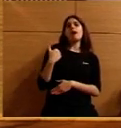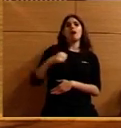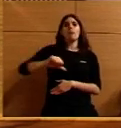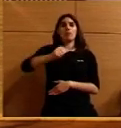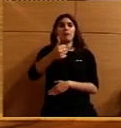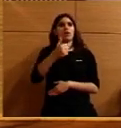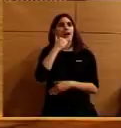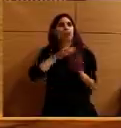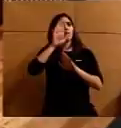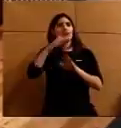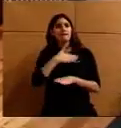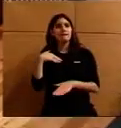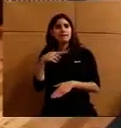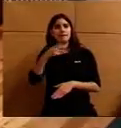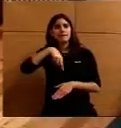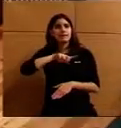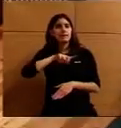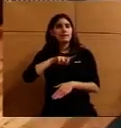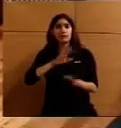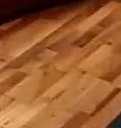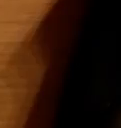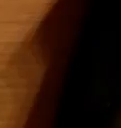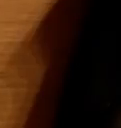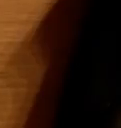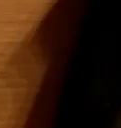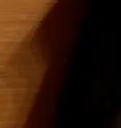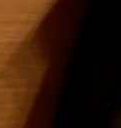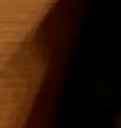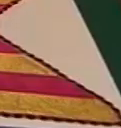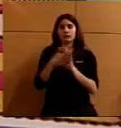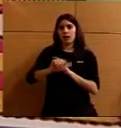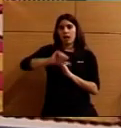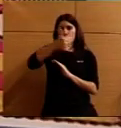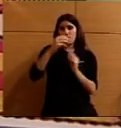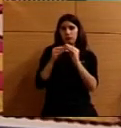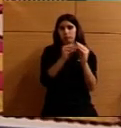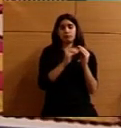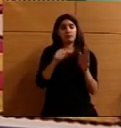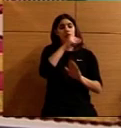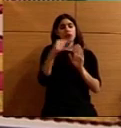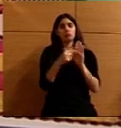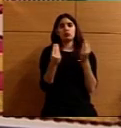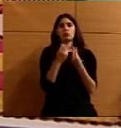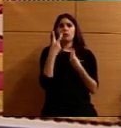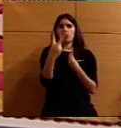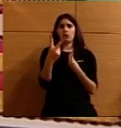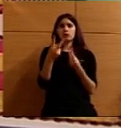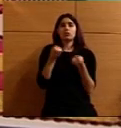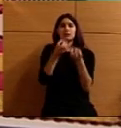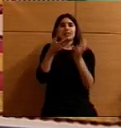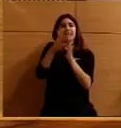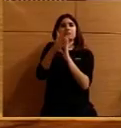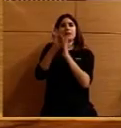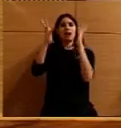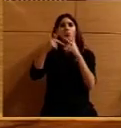Alguna intervenció? Cap? La donem per aprovada. Punt número 2, dació de comptes de resolucions de